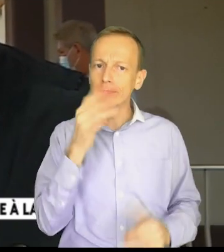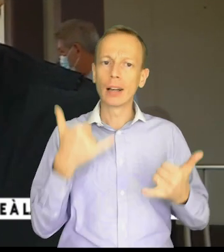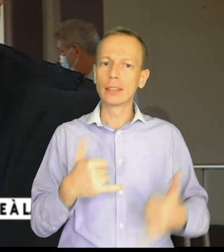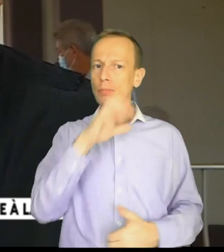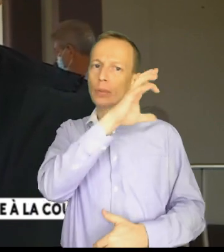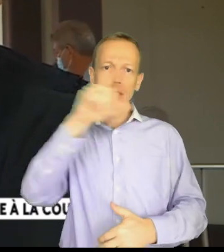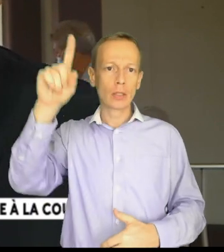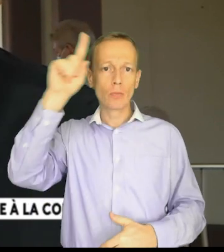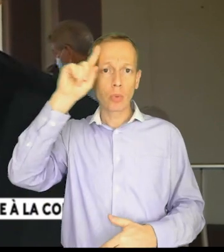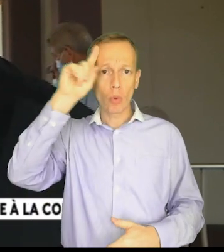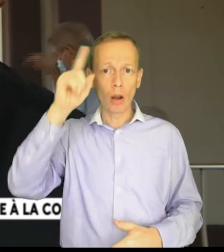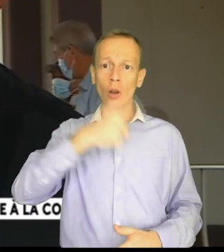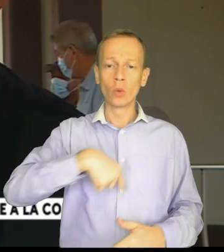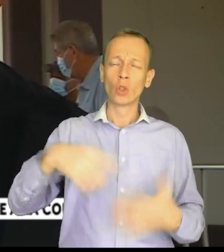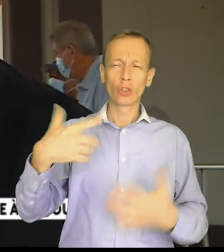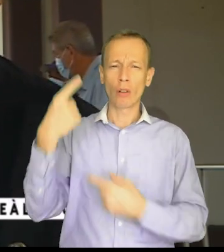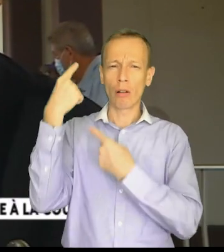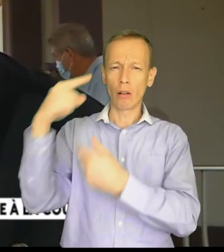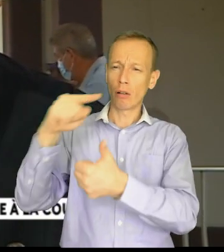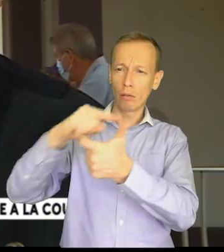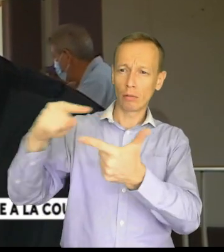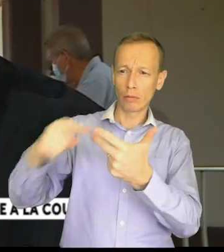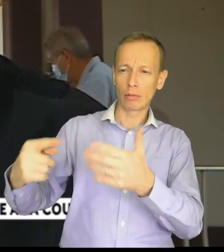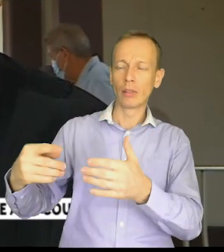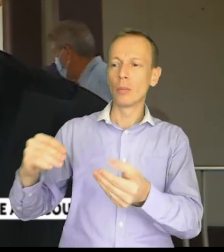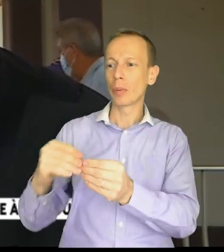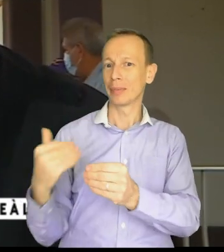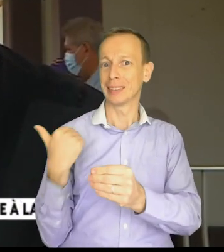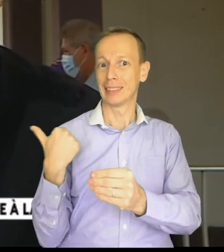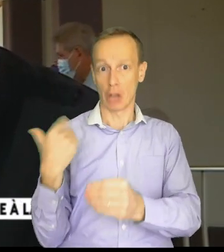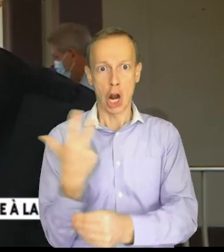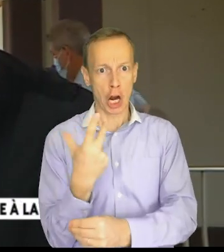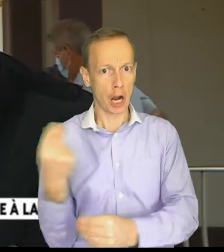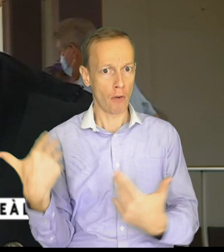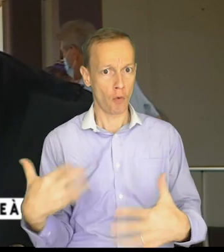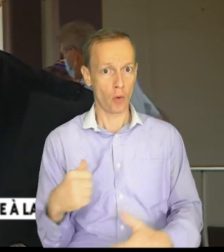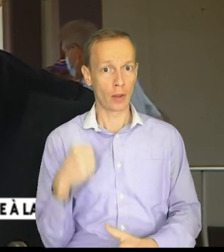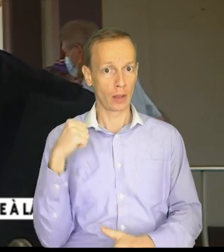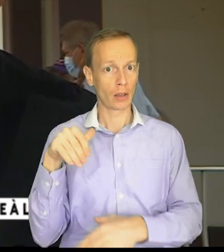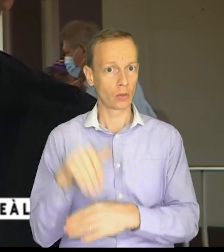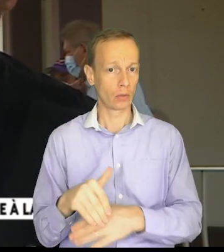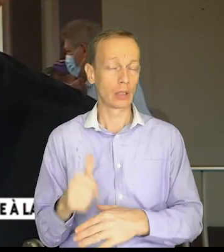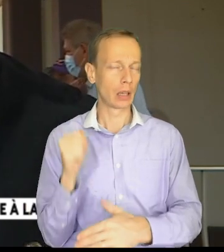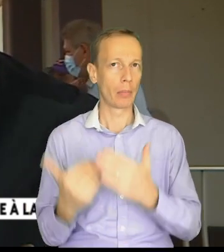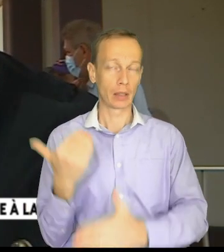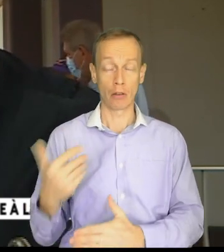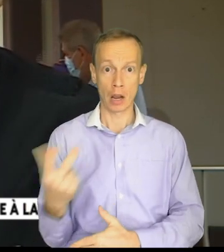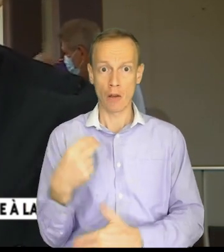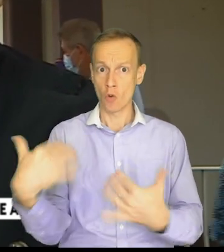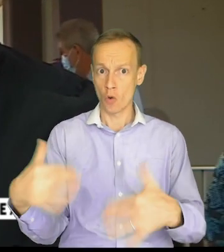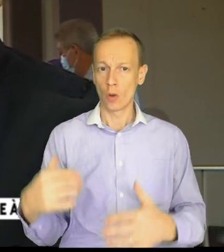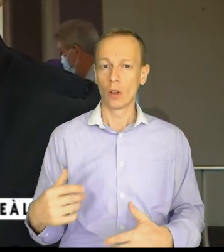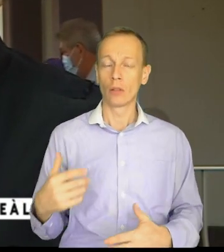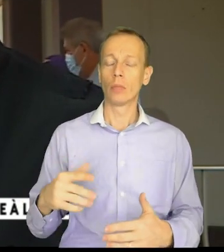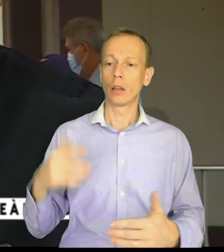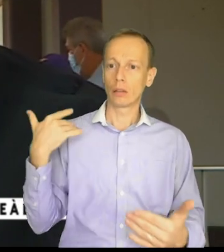des arguments que nous avions soulevés avant l'incident gravissime d'hier matin, et